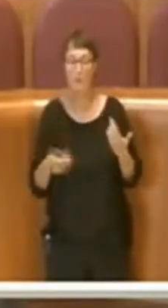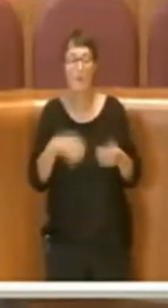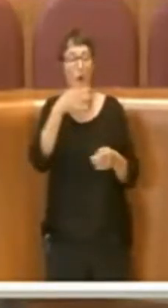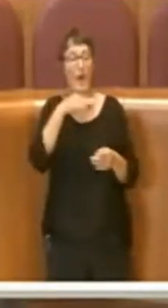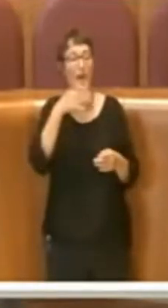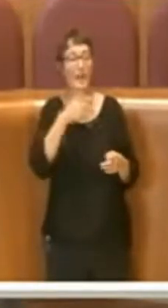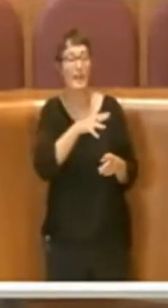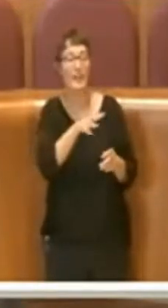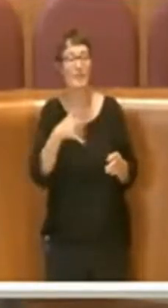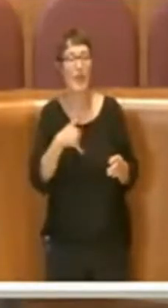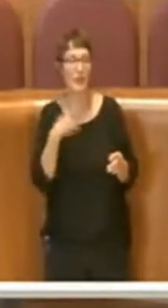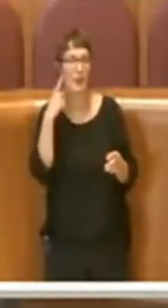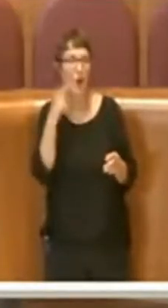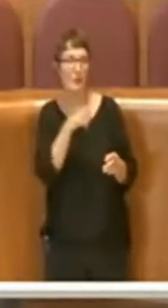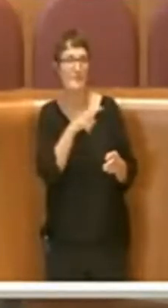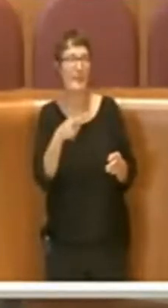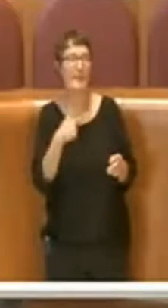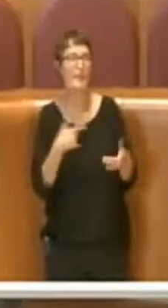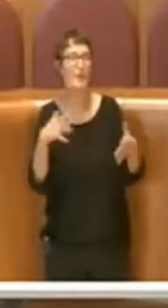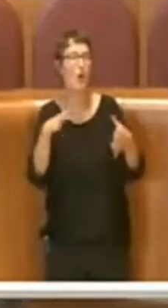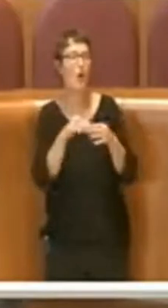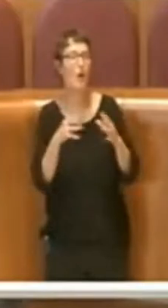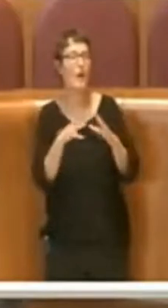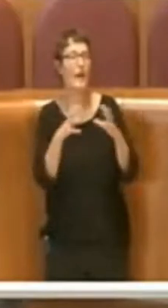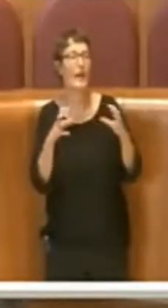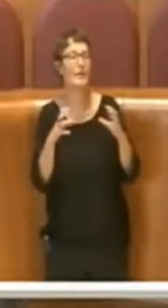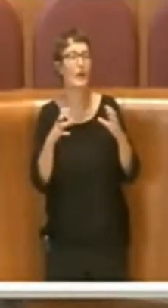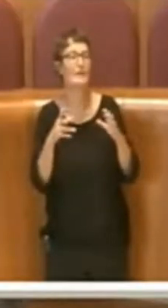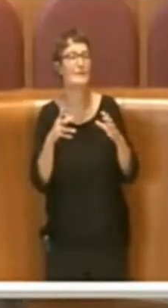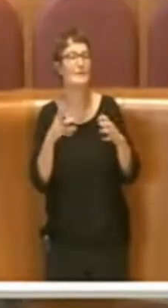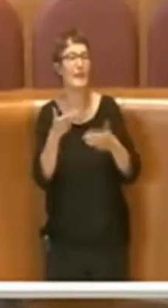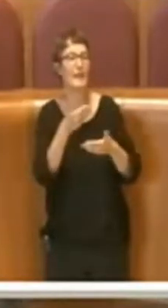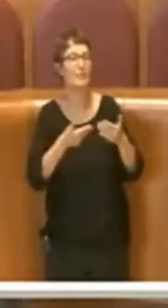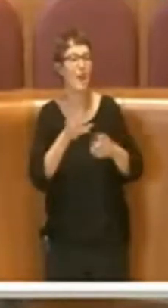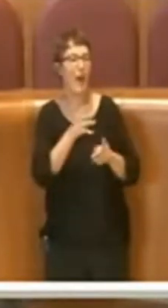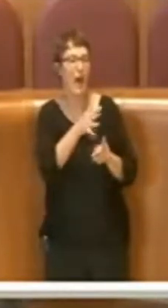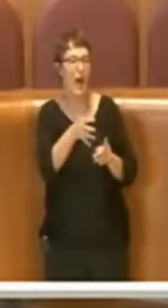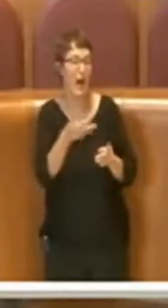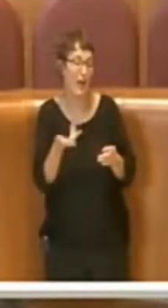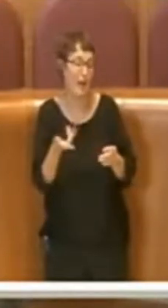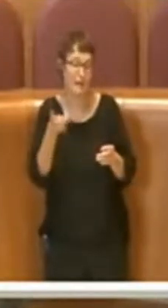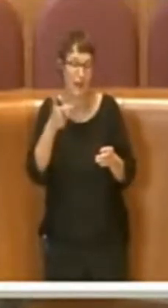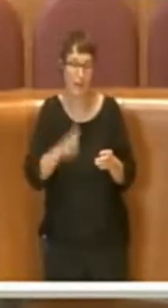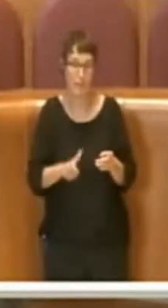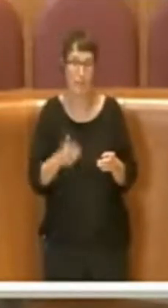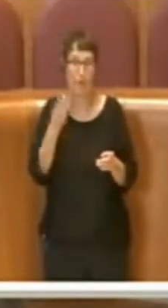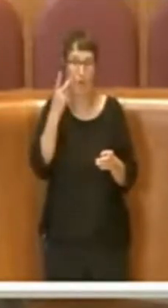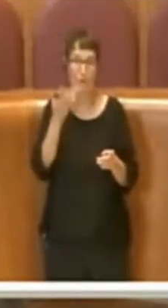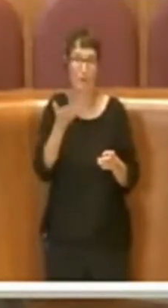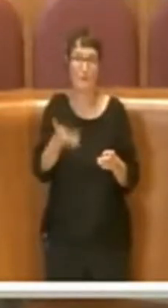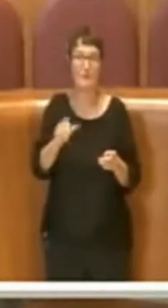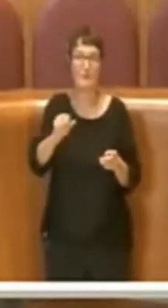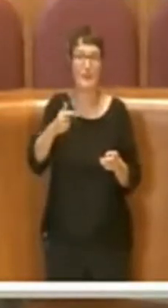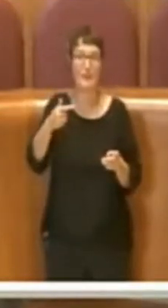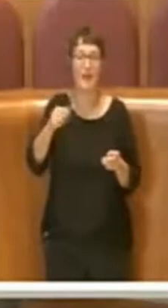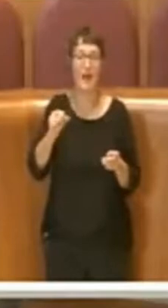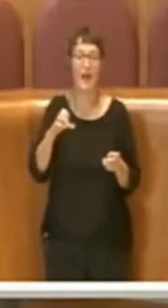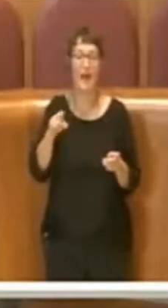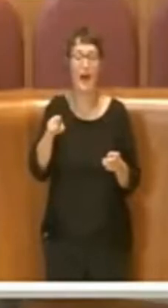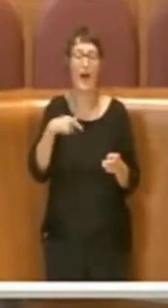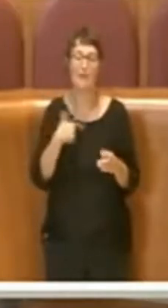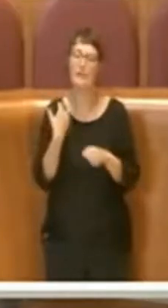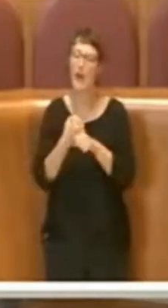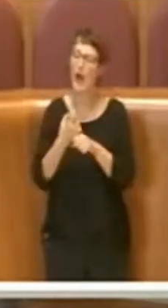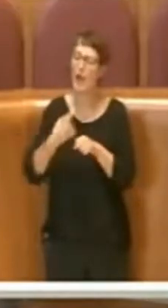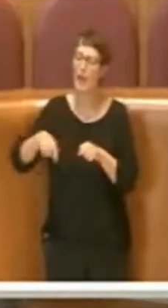altre aziende partecipate, però su ATAC è stato fatto un lavoro sicuramente importante, un lavoro che è stato coraggioso perché